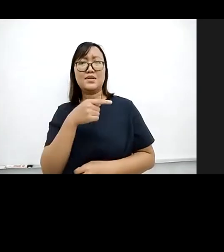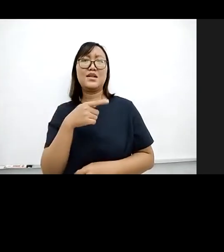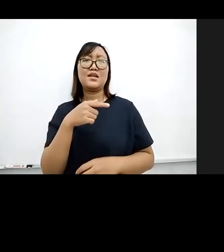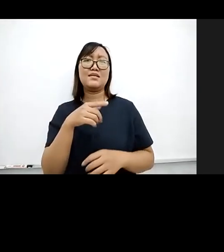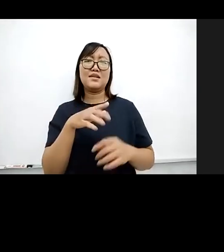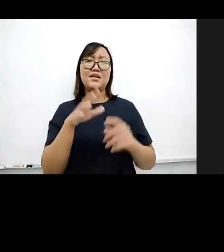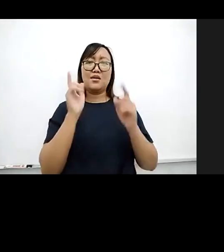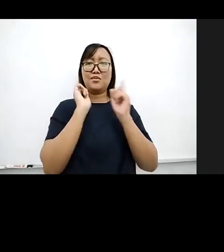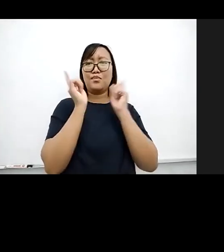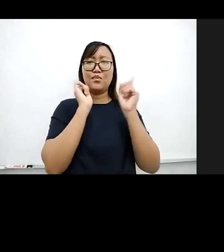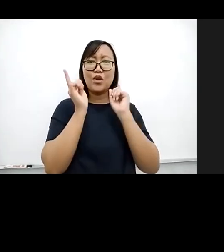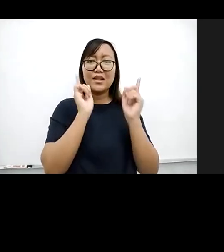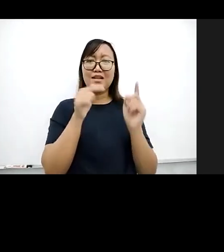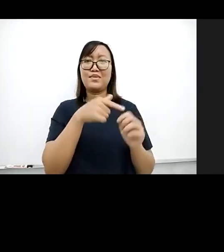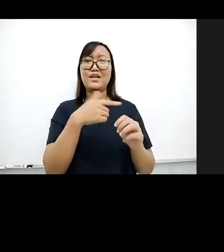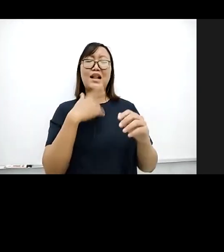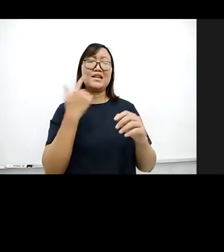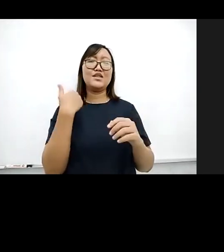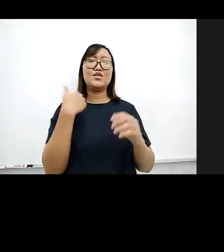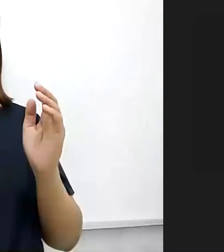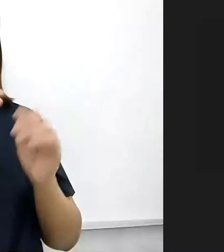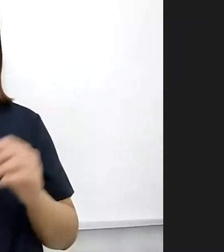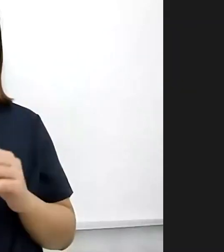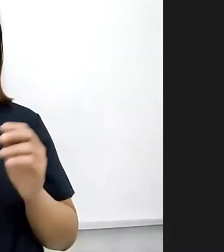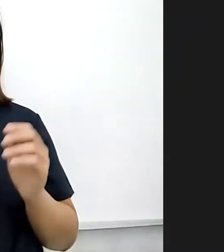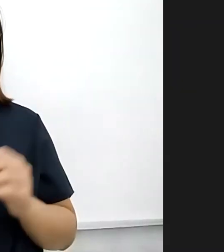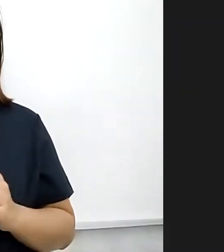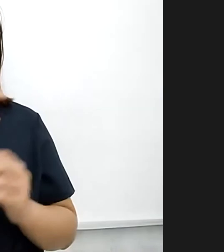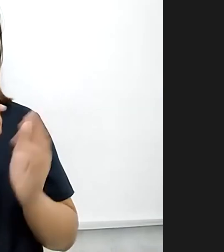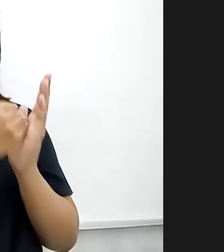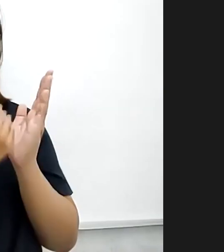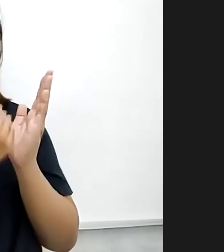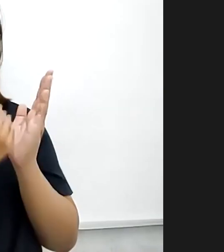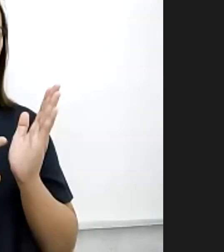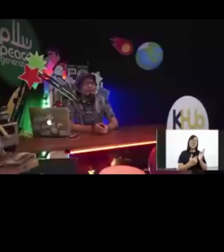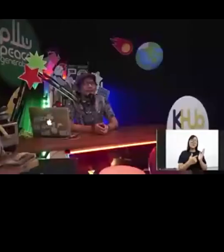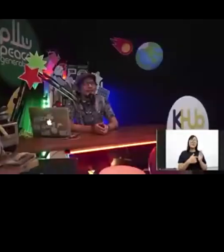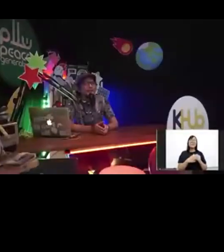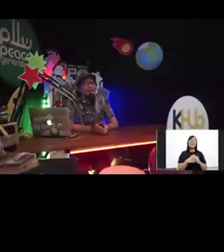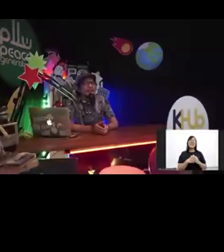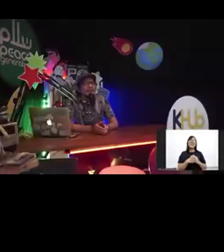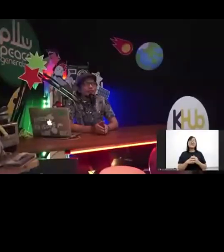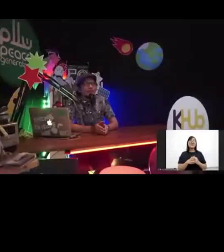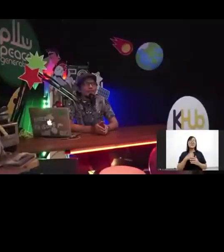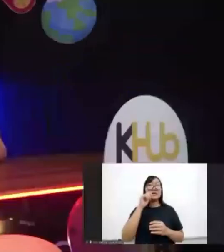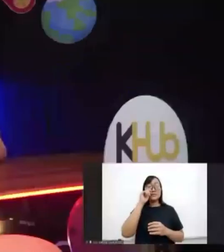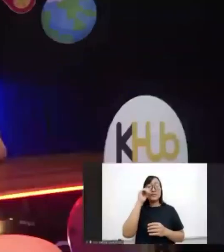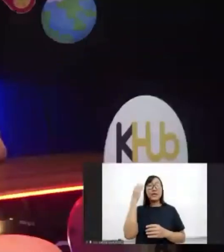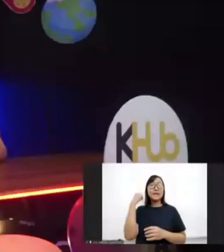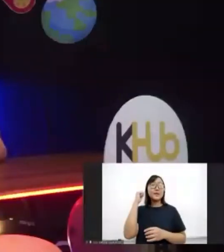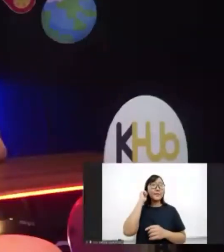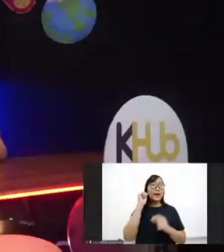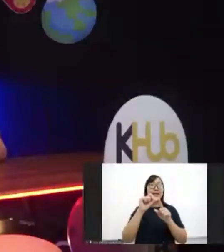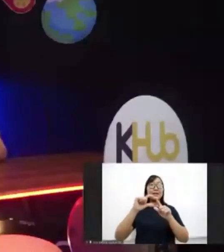gempa di payung payung hukum nah buat temen-temen yang pengen dapat gambaran tadi apa yang disampaikan oleh badannya sebetulnya bisa